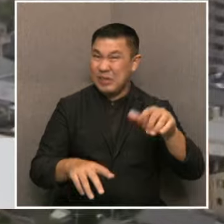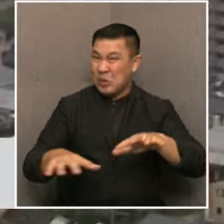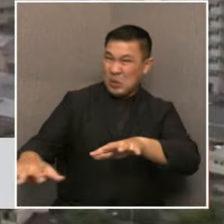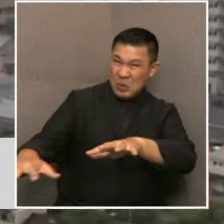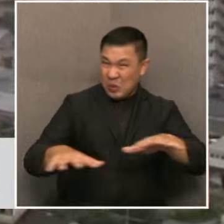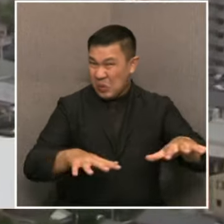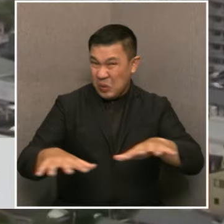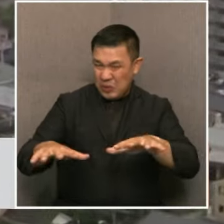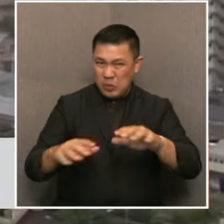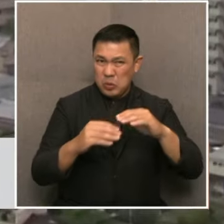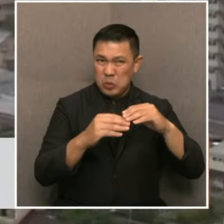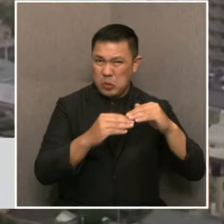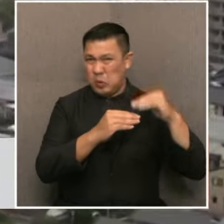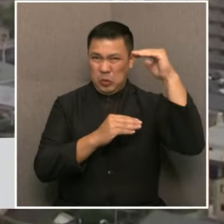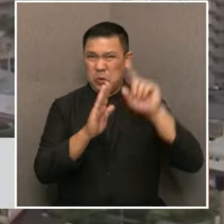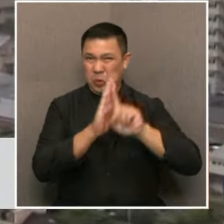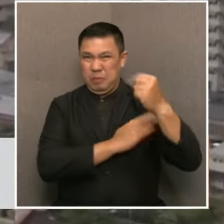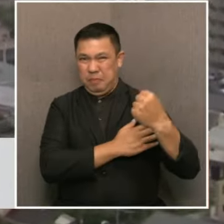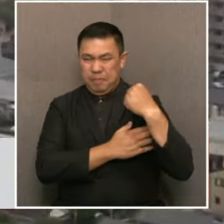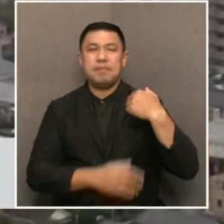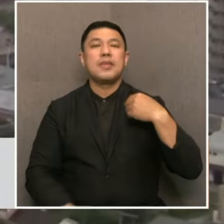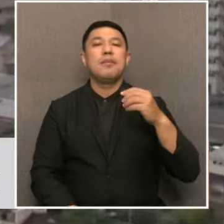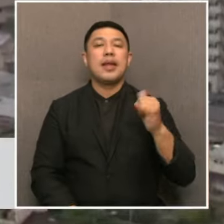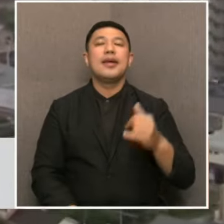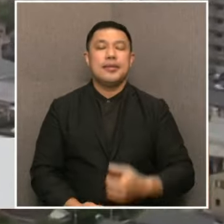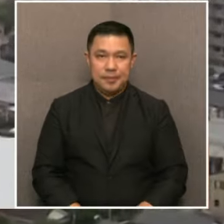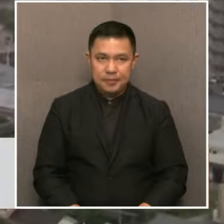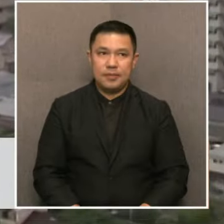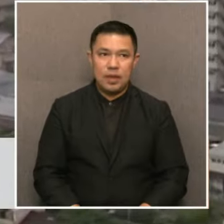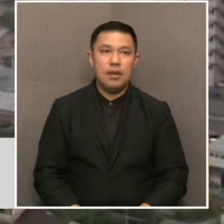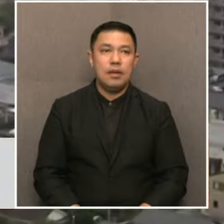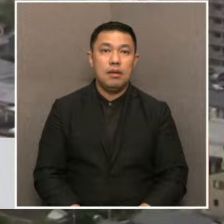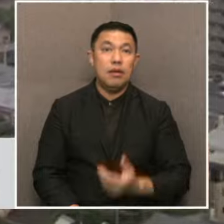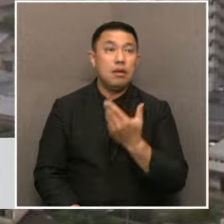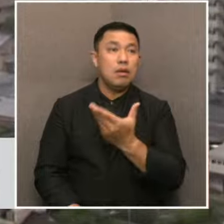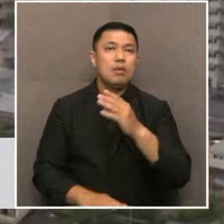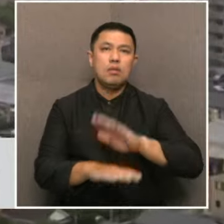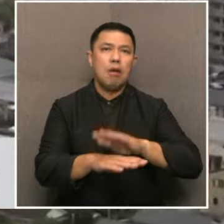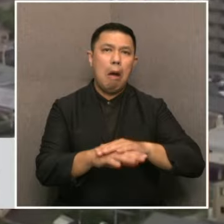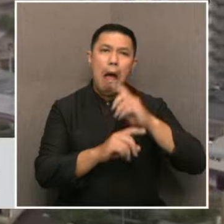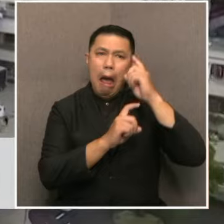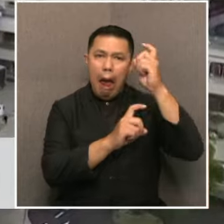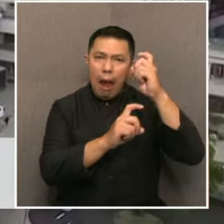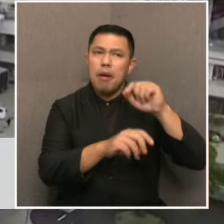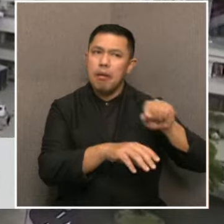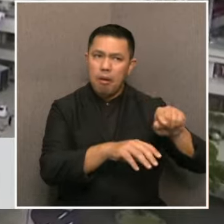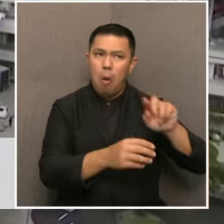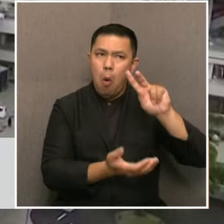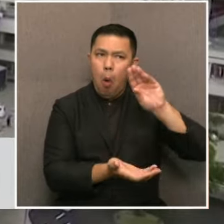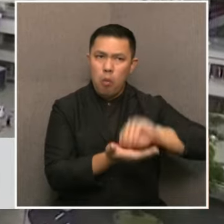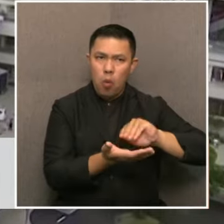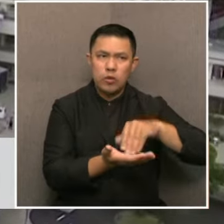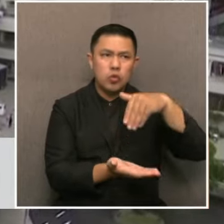ดินไหวขนาดใหญ่มากค่ะค่ะการประกาศเตือนภัยครั้งนี้เป็นส่วนหนึ่งของระบบข้อมูลพิเศษการเกิดแผ่นดินไหวแอ่ง